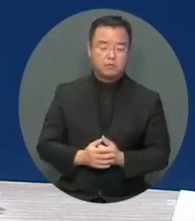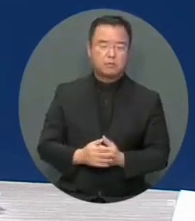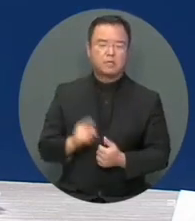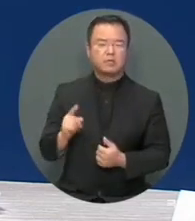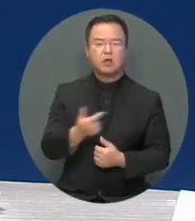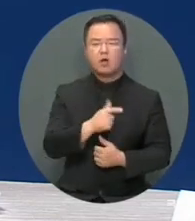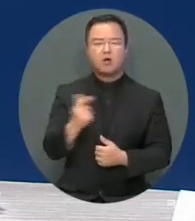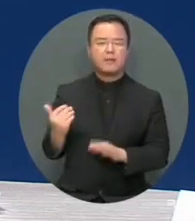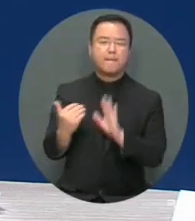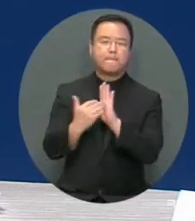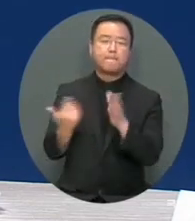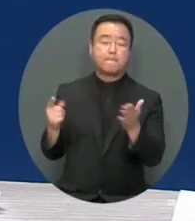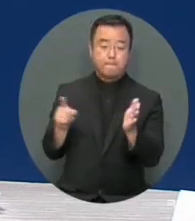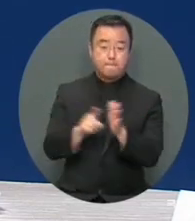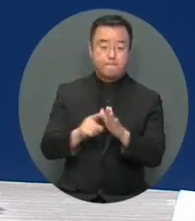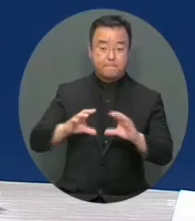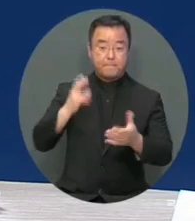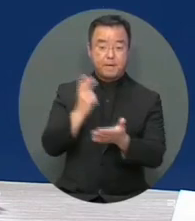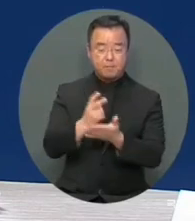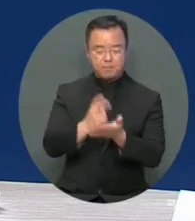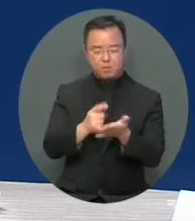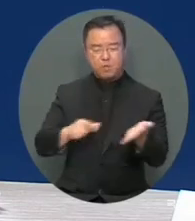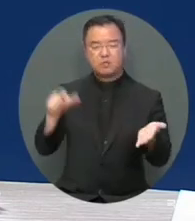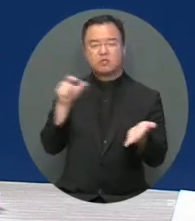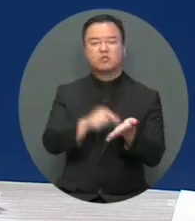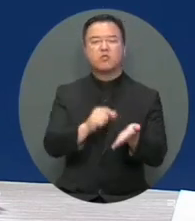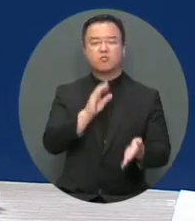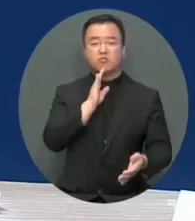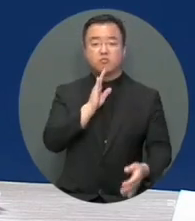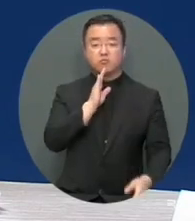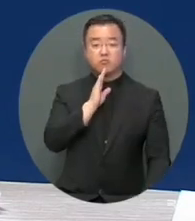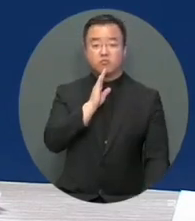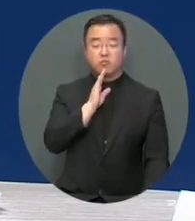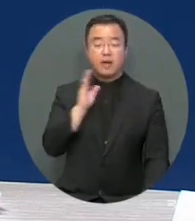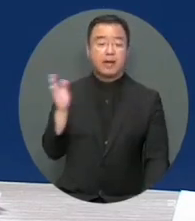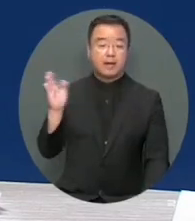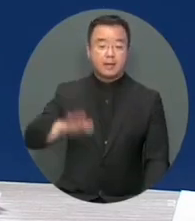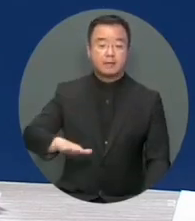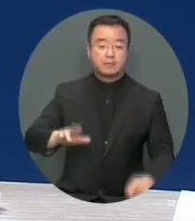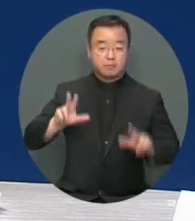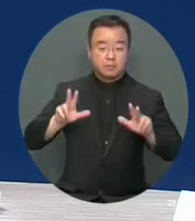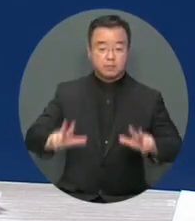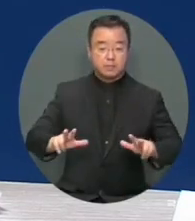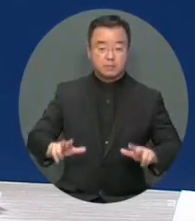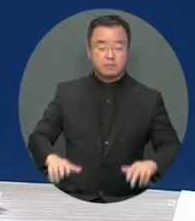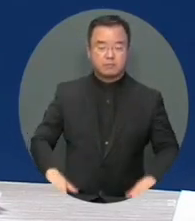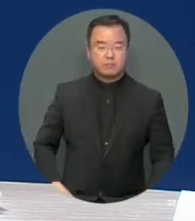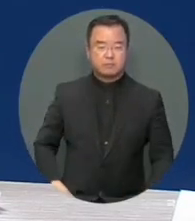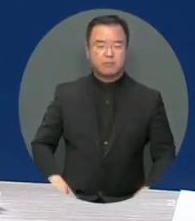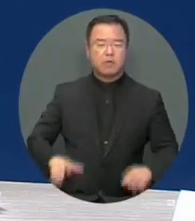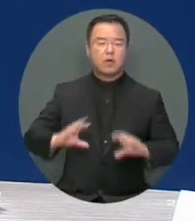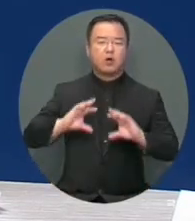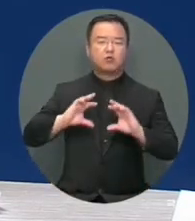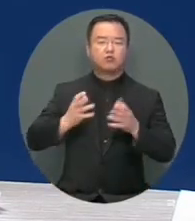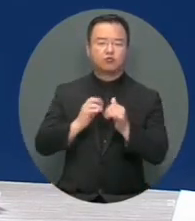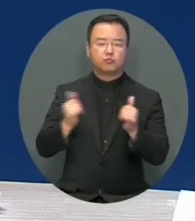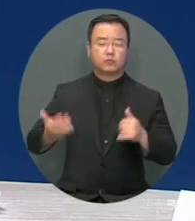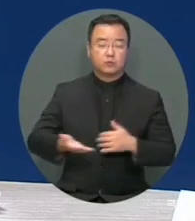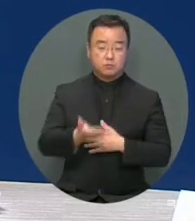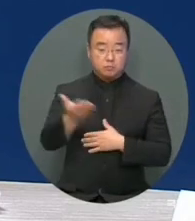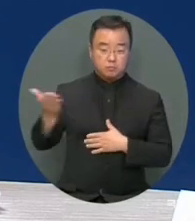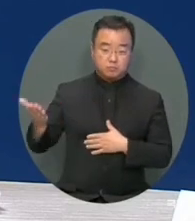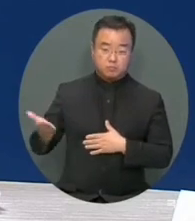폐단을 막으려고 헌법 조문에까지 넣지 않았습니까? 그러나 지금 국민들은 그런